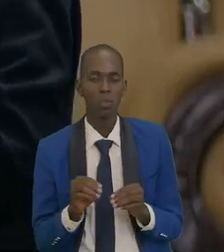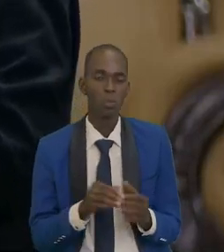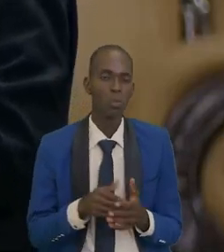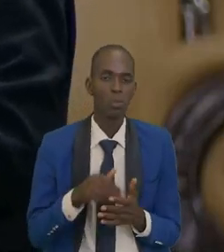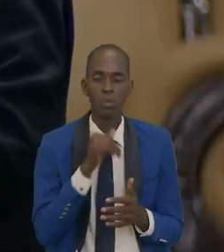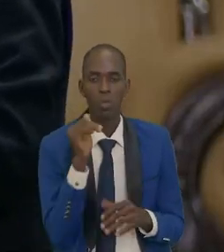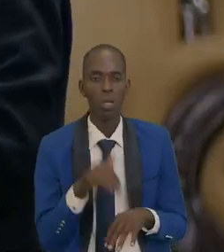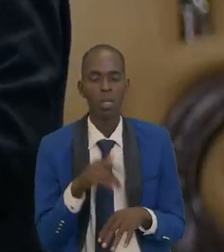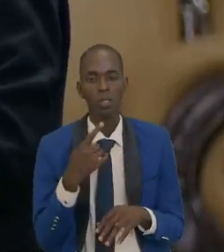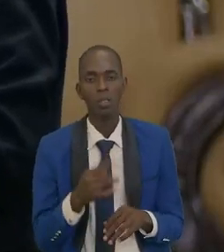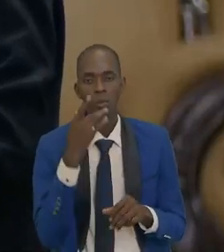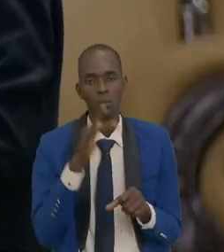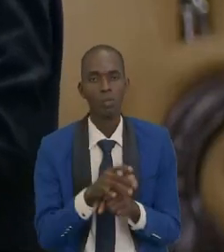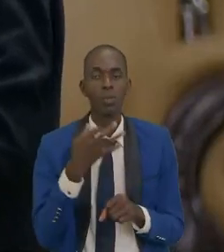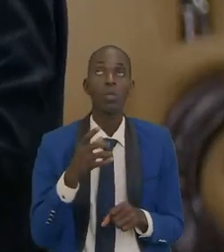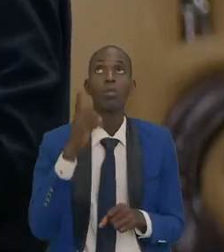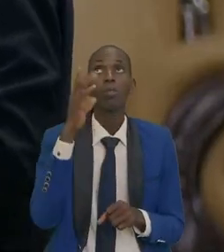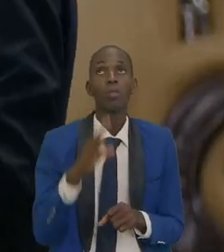Dieu.